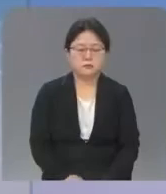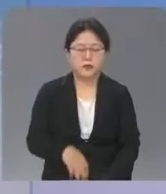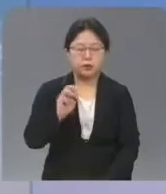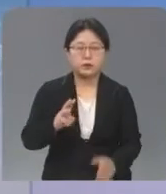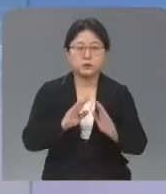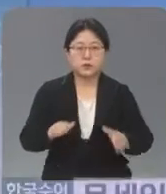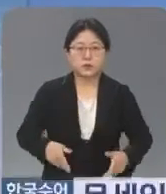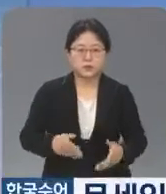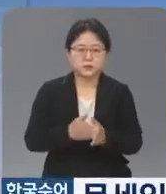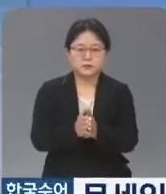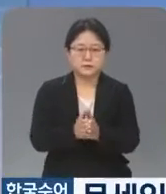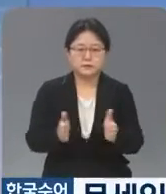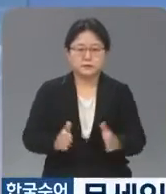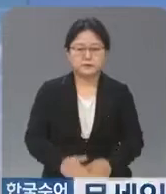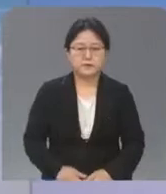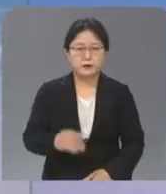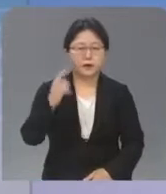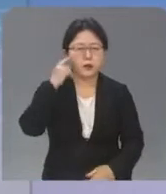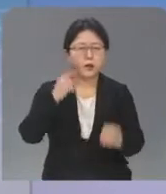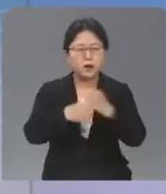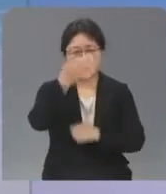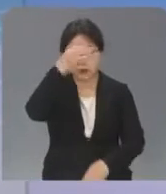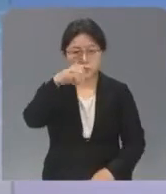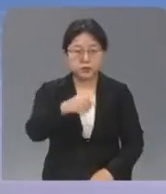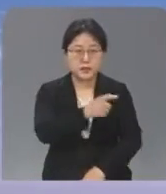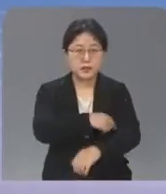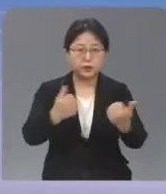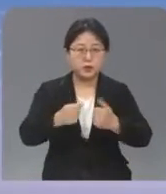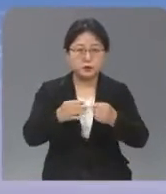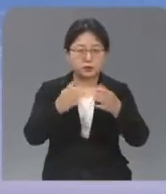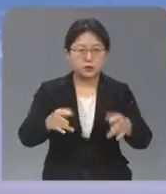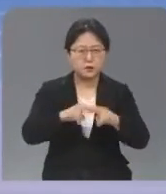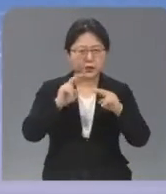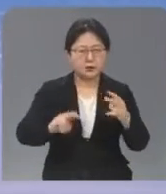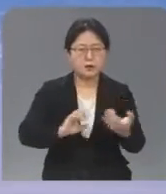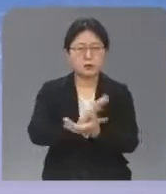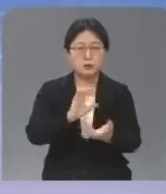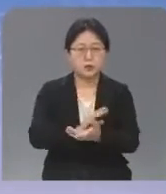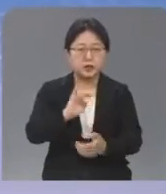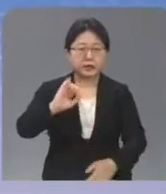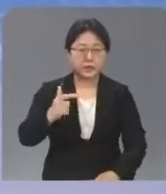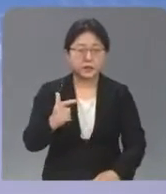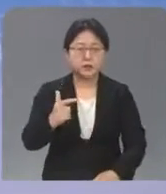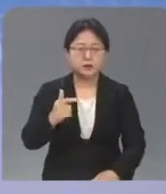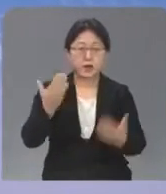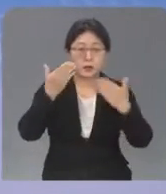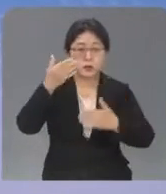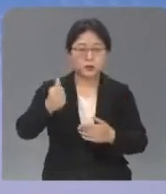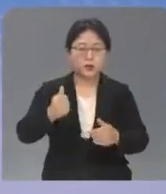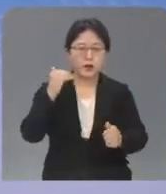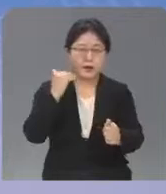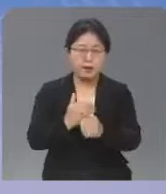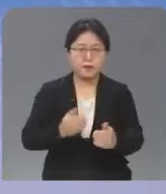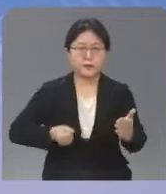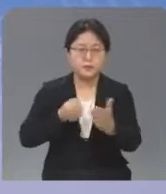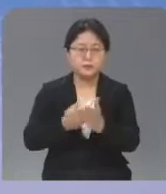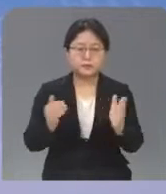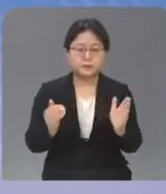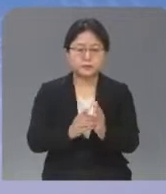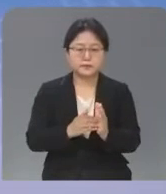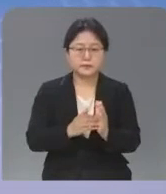계속해서 광주 전남권 뉴스입니다. 광주 곽예원 이사회가 그동안 사퇴 논란을 빚어온 김기선 총장의 해임을 전격